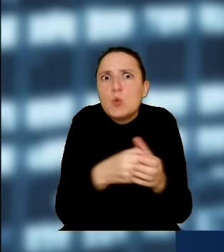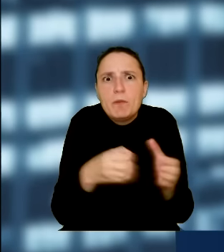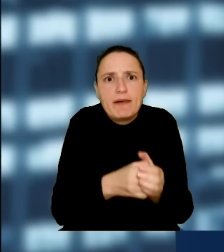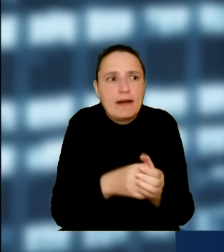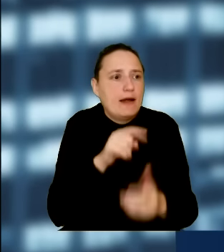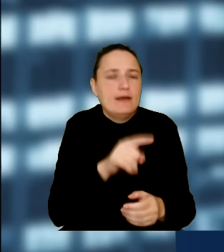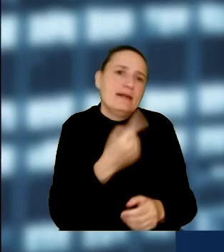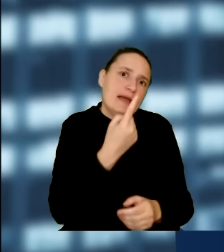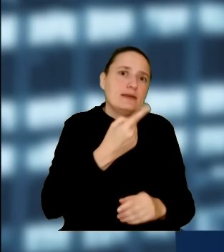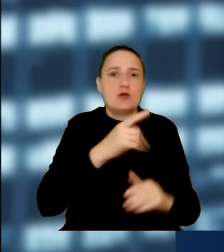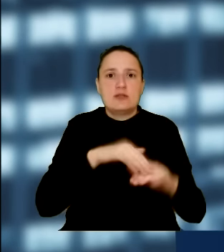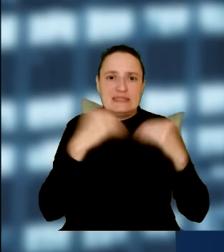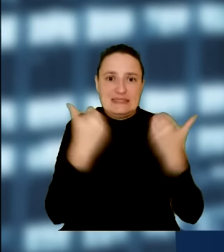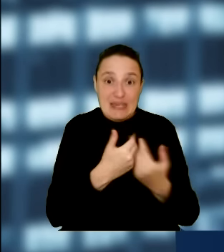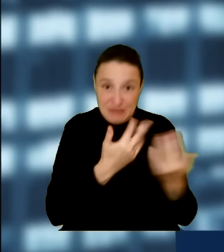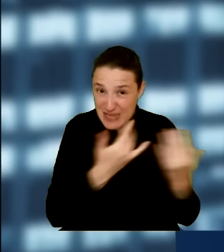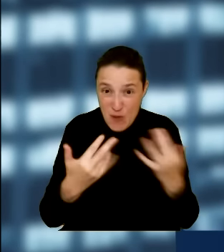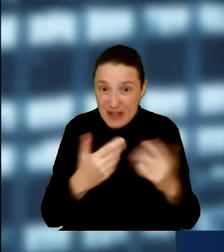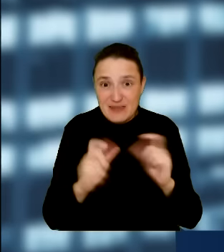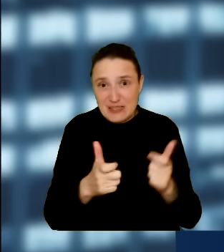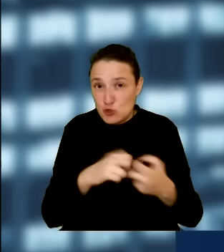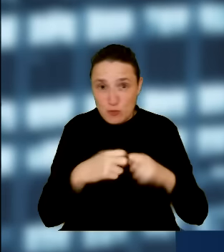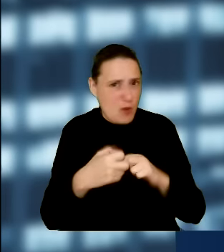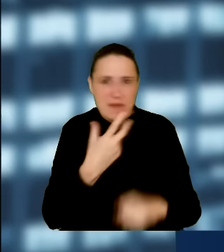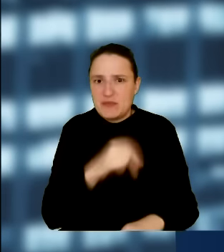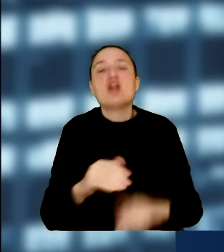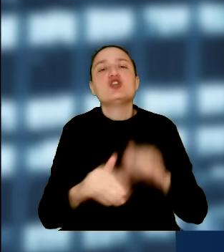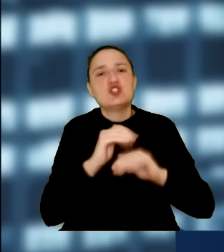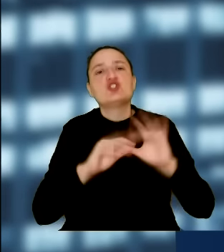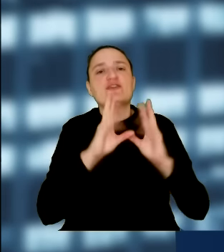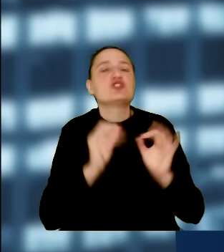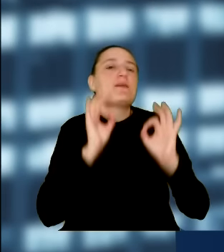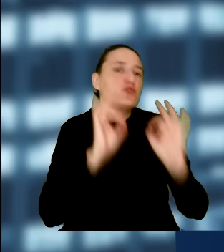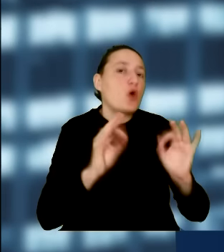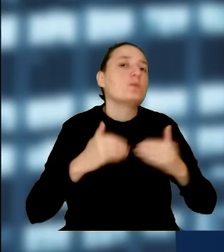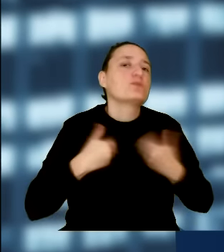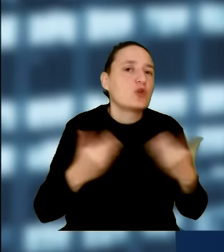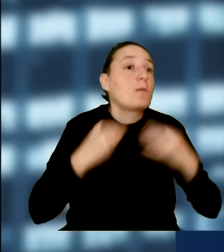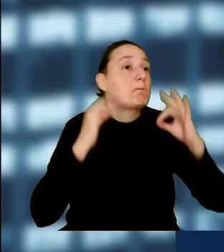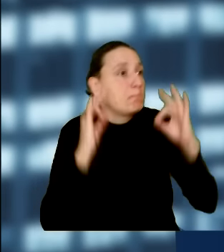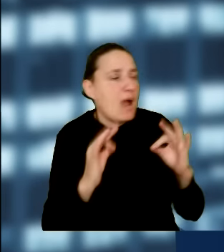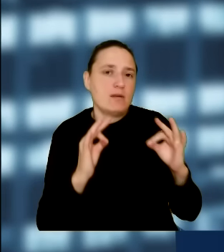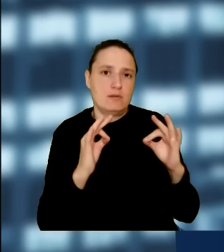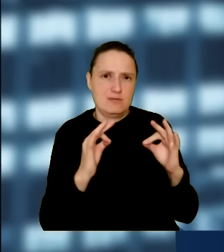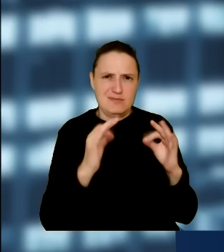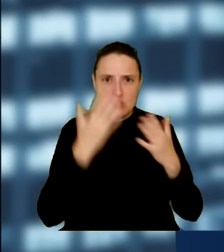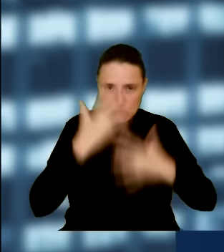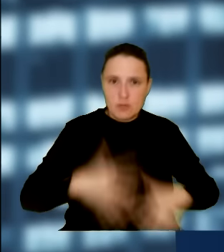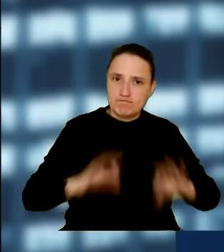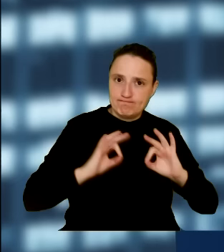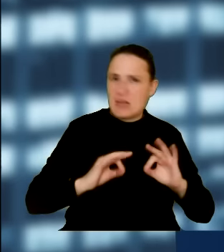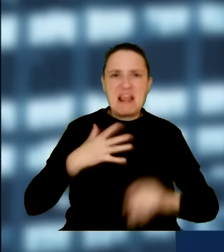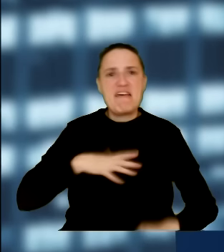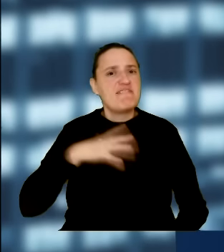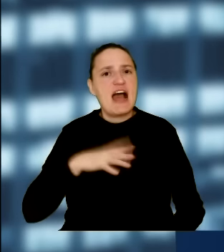pomieszczeń sejmowych, chodzi o załatwienie jakiegokolwiek problemu. Życzę wszystkim dobrej kondycji, zdrowia. Uważam, że nie warto